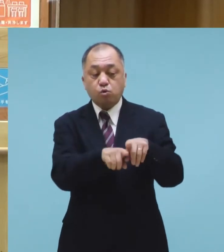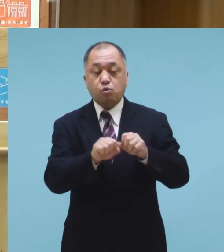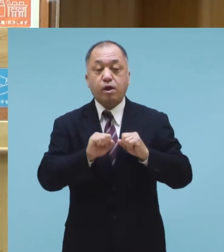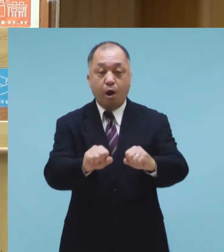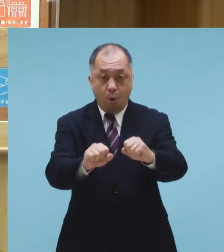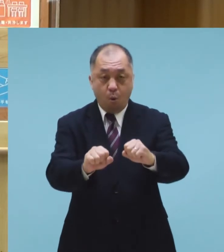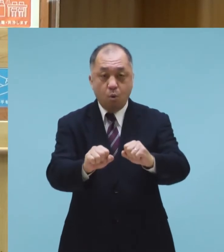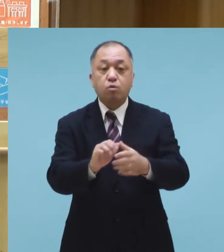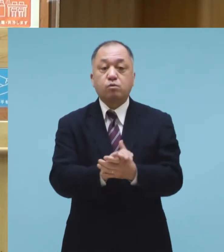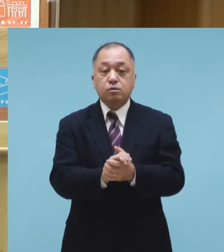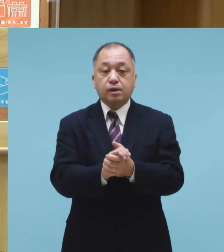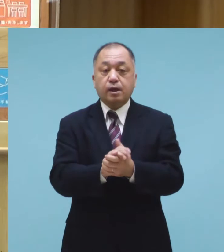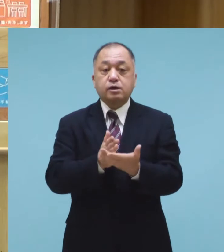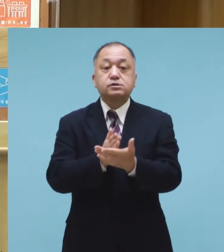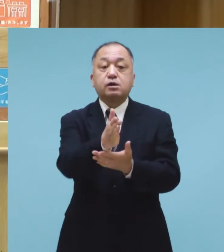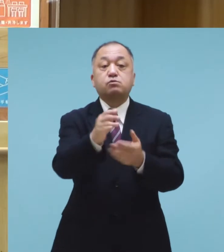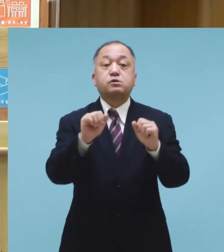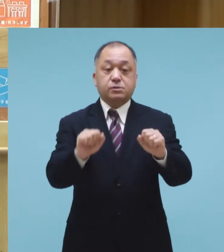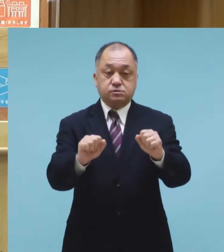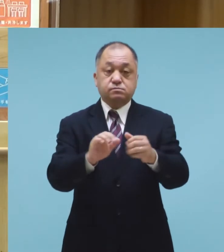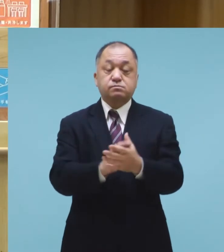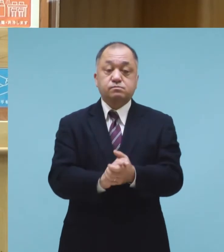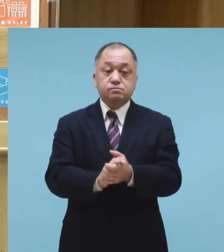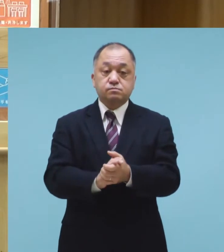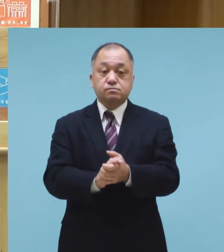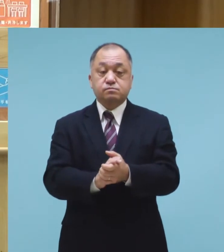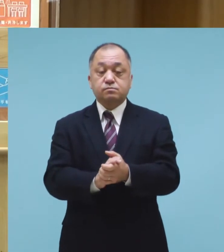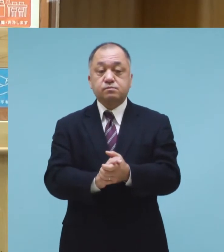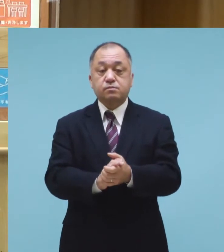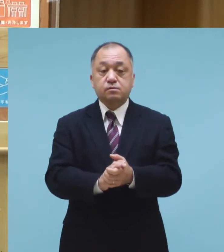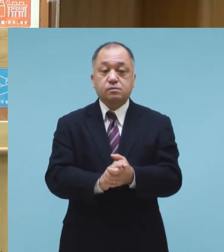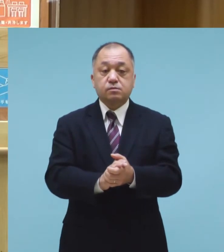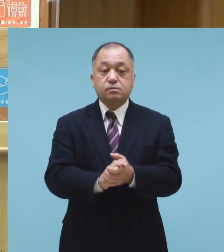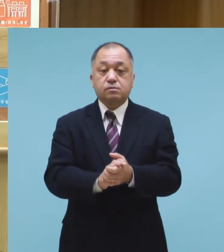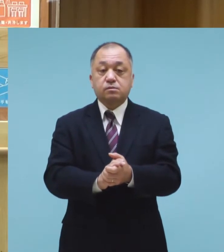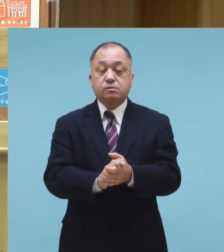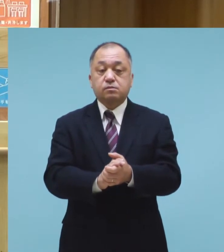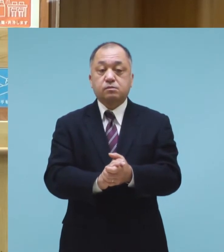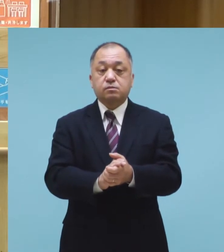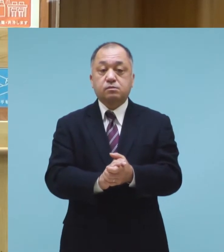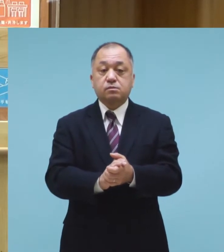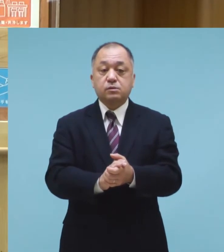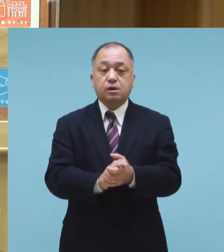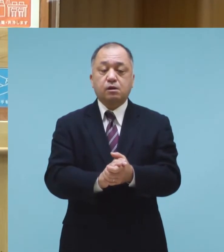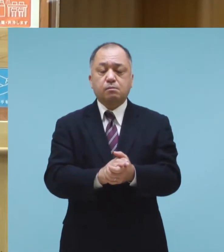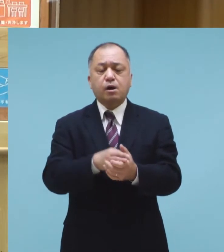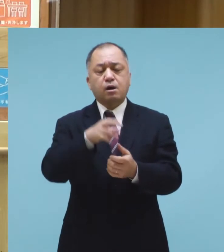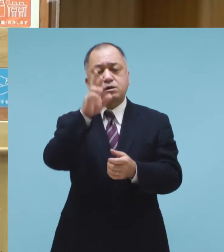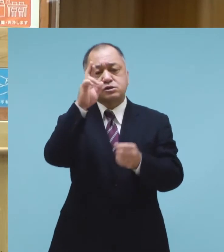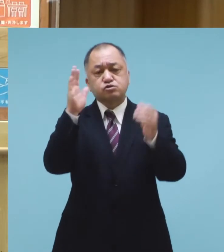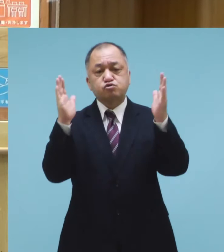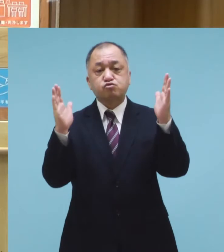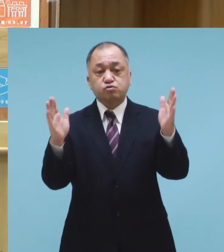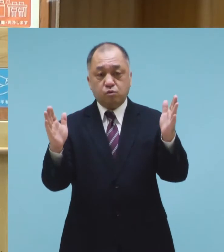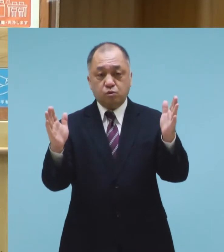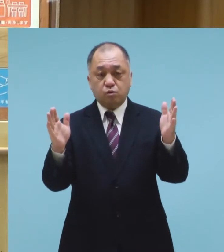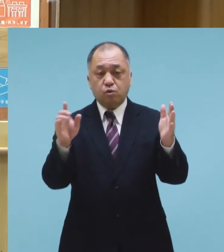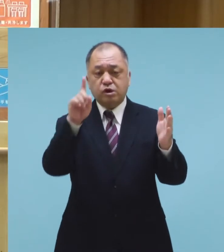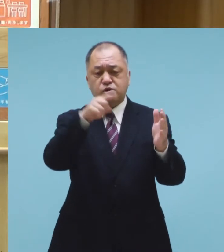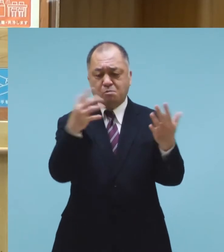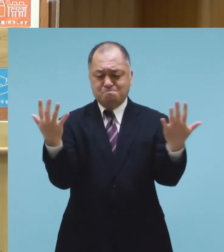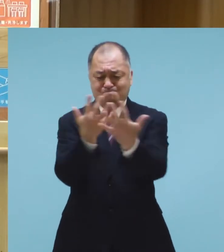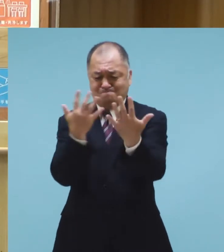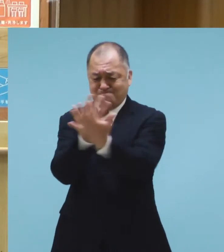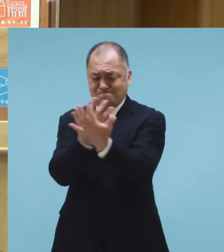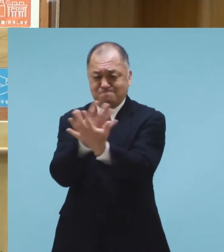ていこうってことで走ってきました。その中で今先ほど申し上げたように、どうしても日中の、人流が減ら